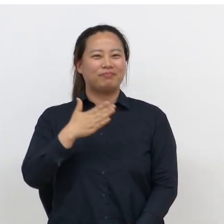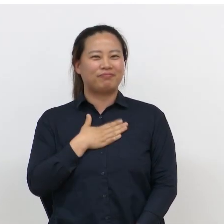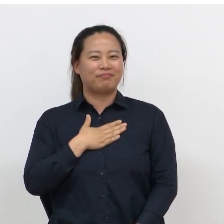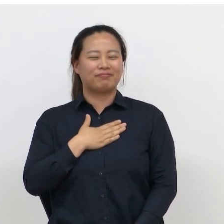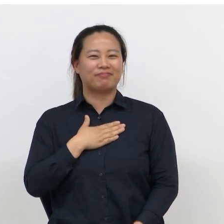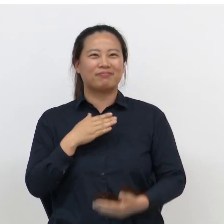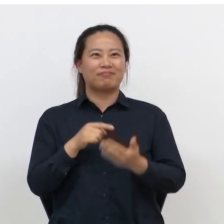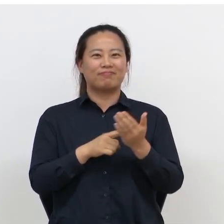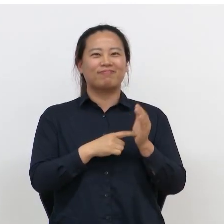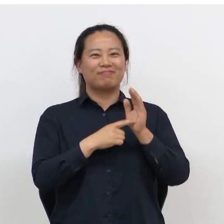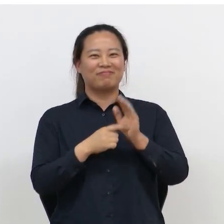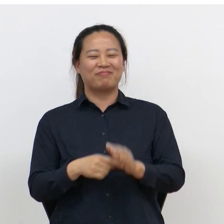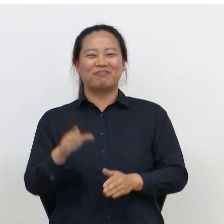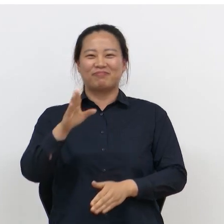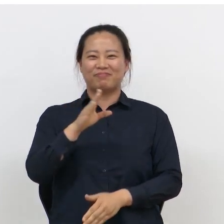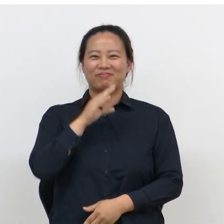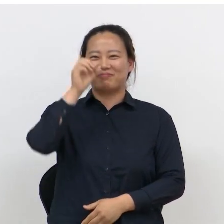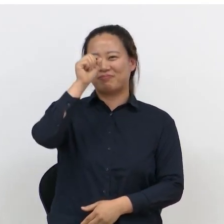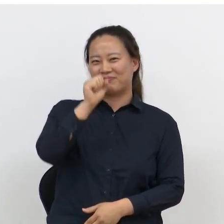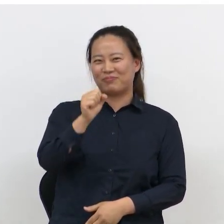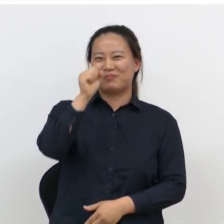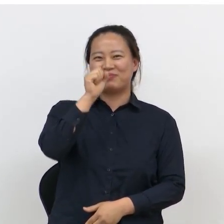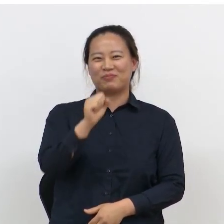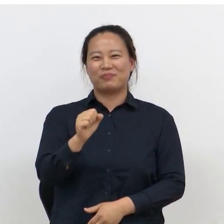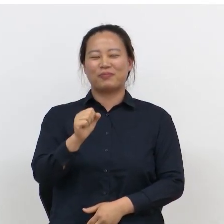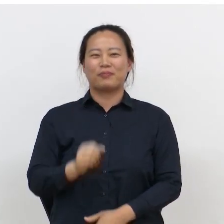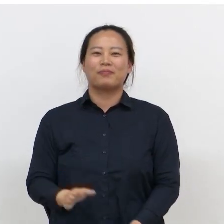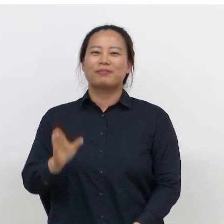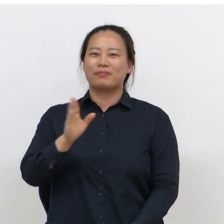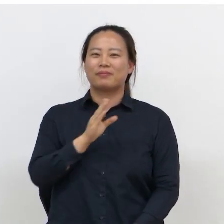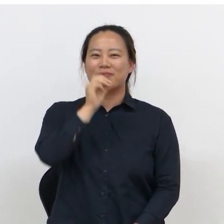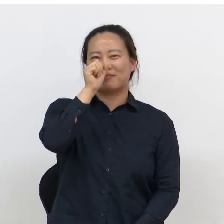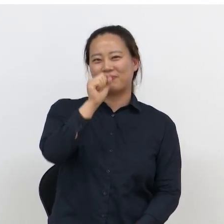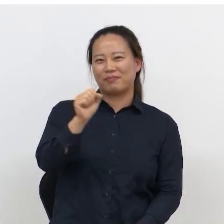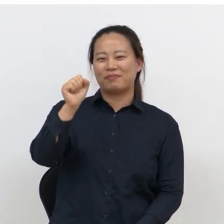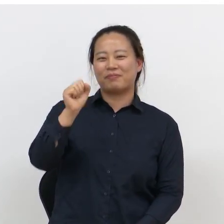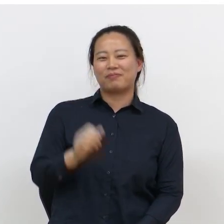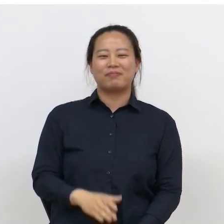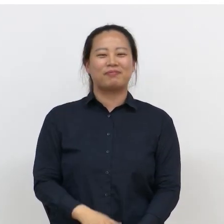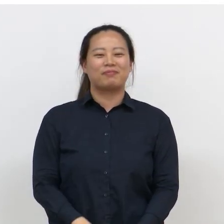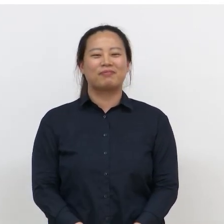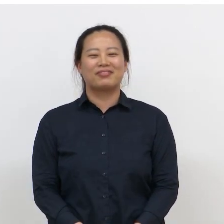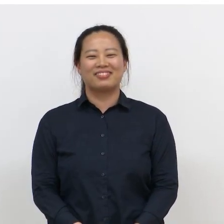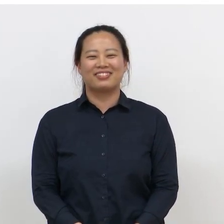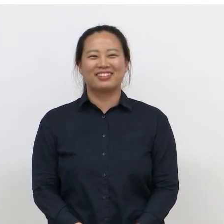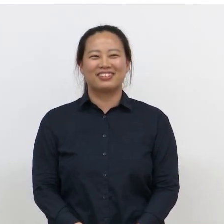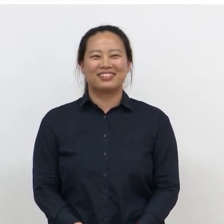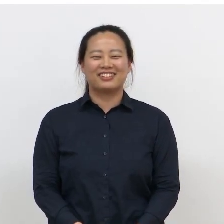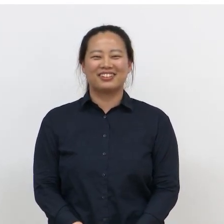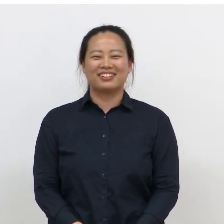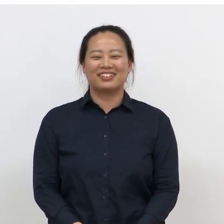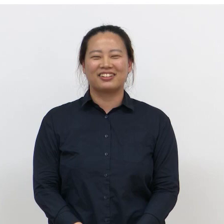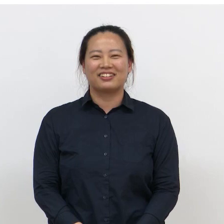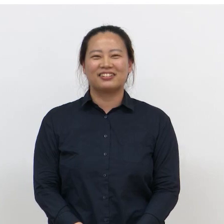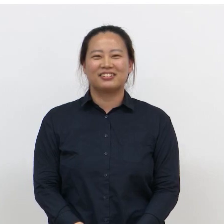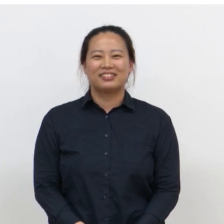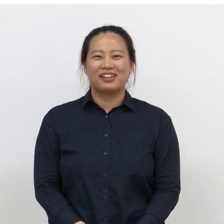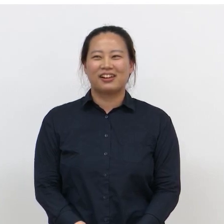텔레비전에 내가 나왔으면 정말 좋겠네 정말 좋겠네